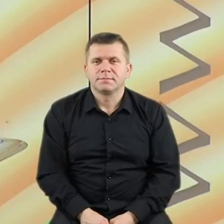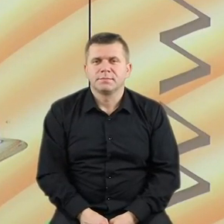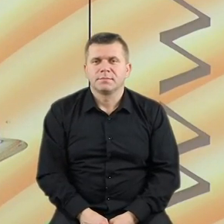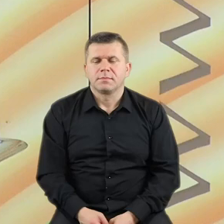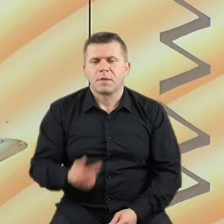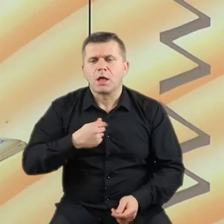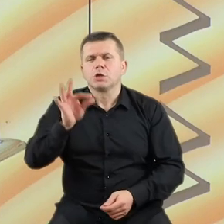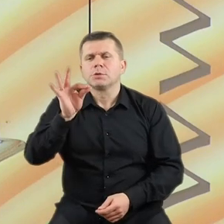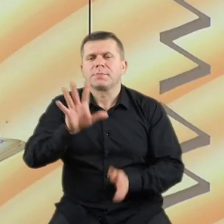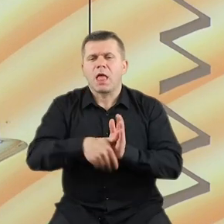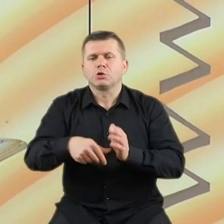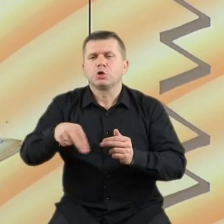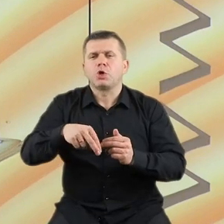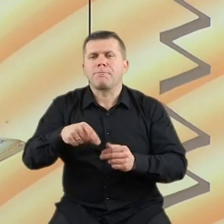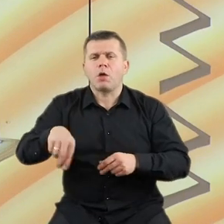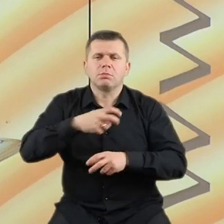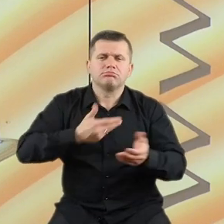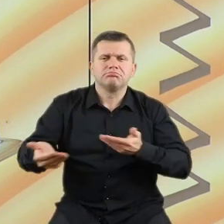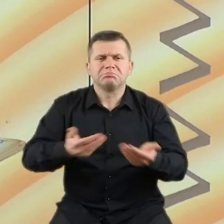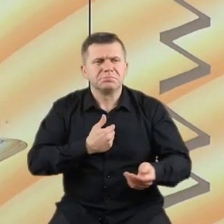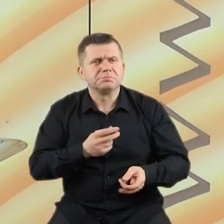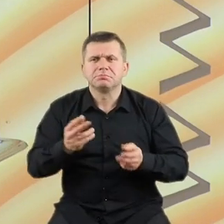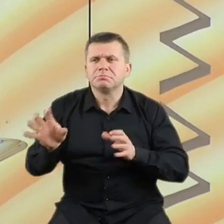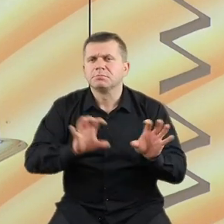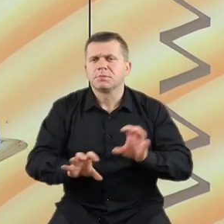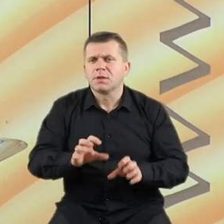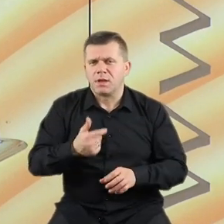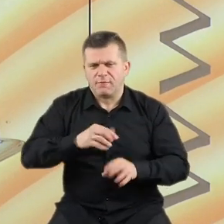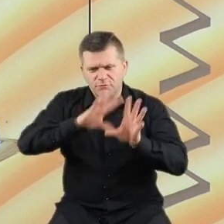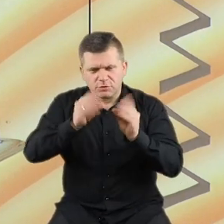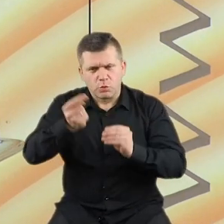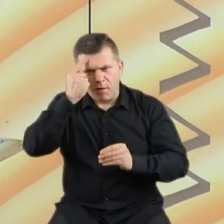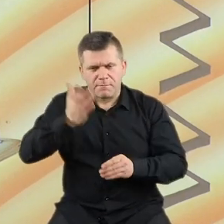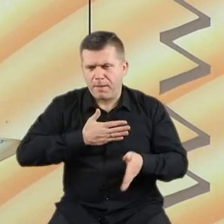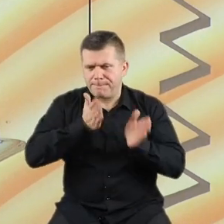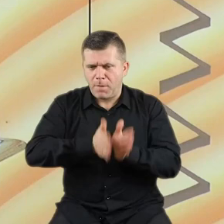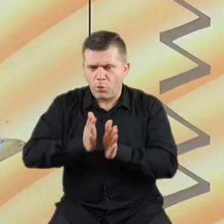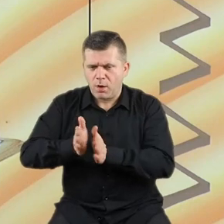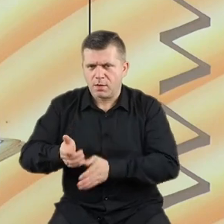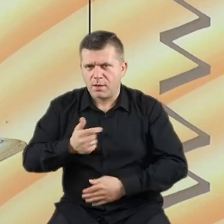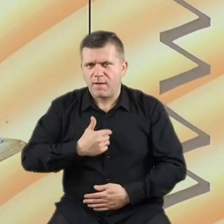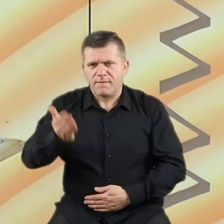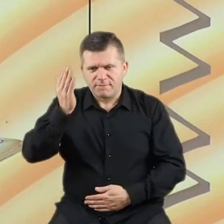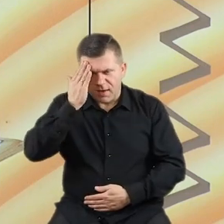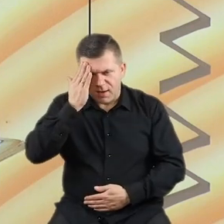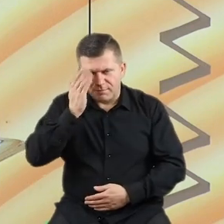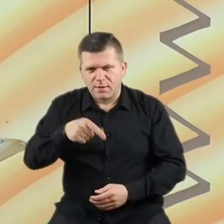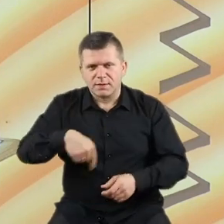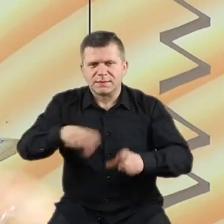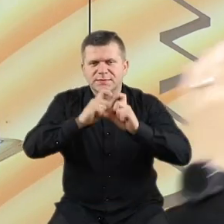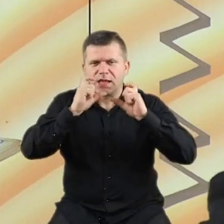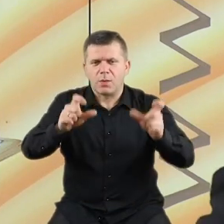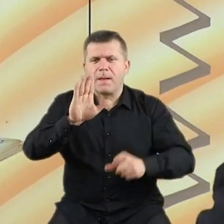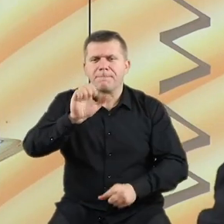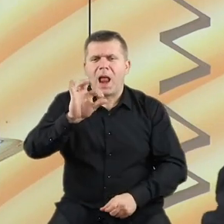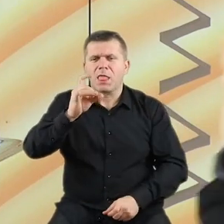jak chodzę Sopotem, to faktycznie, no to tak jest, że jak już mam tak wszystko w tej głowie poukładane, to już wiem na przykład, że o zakład